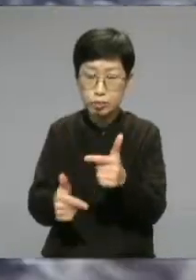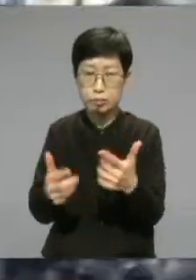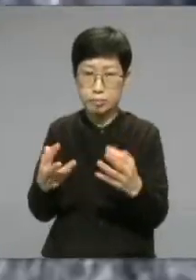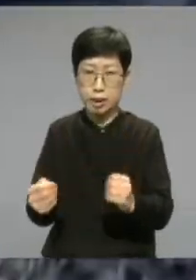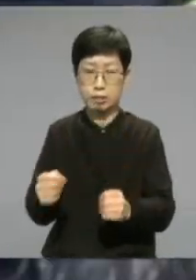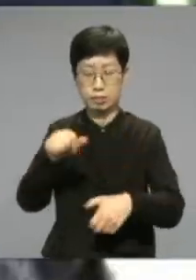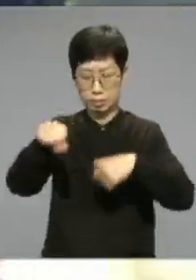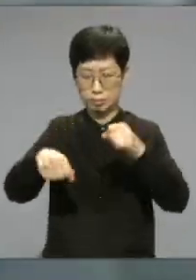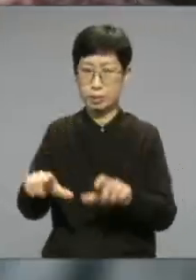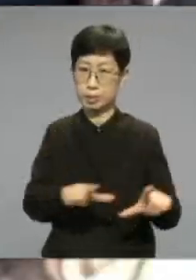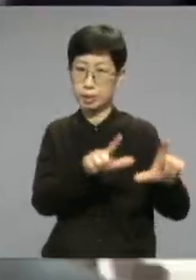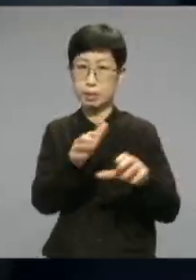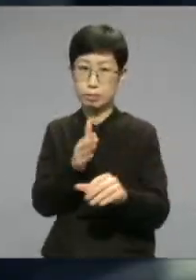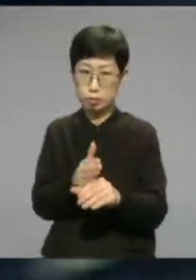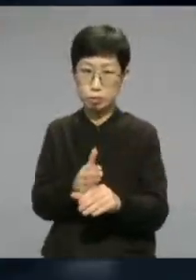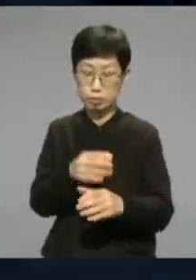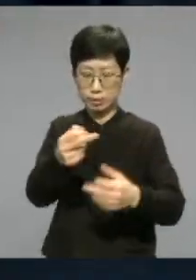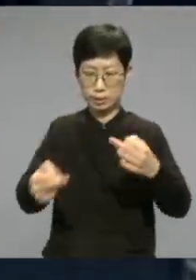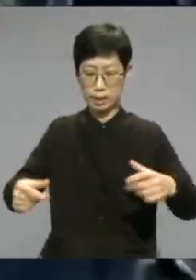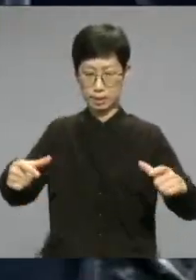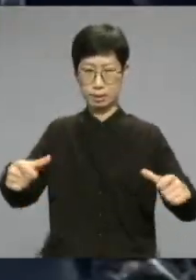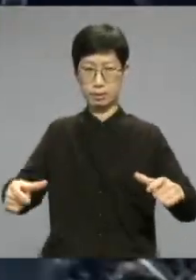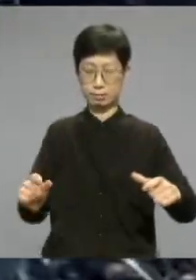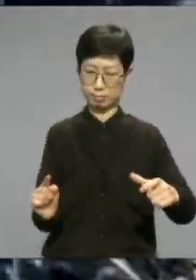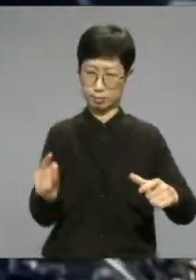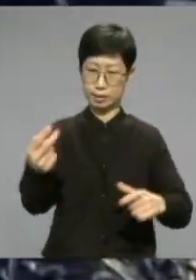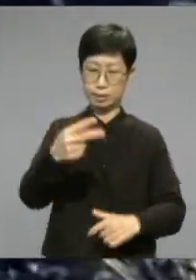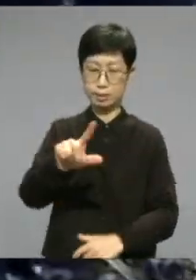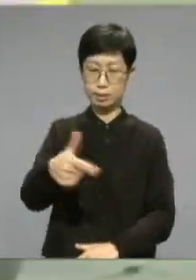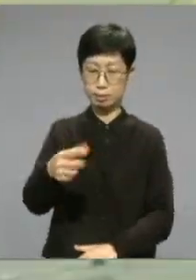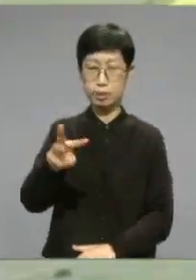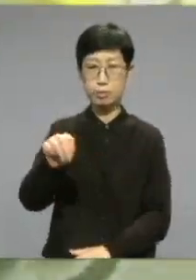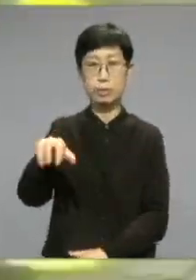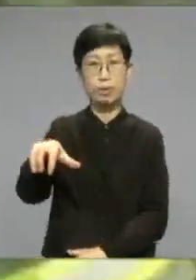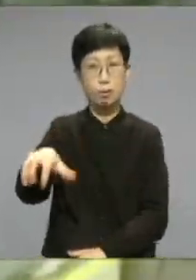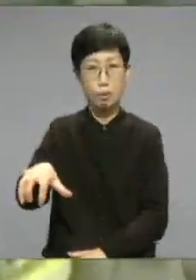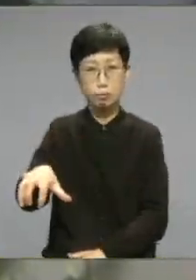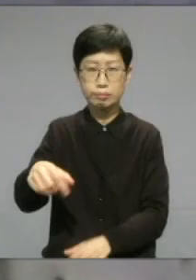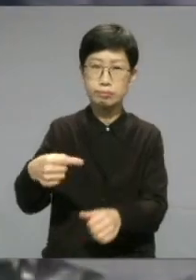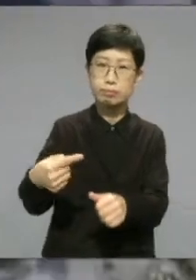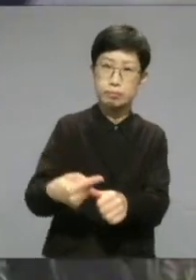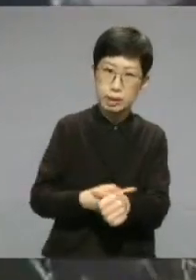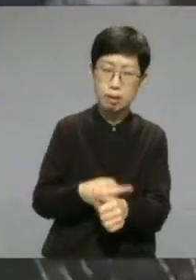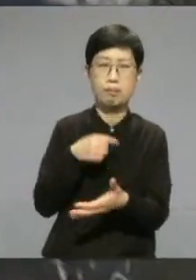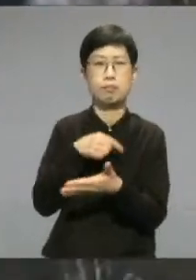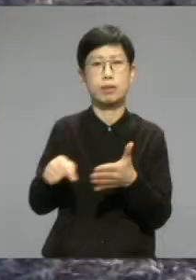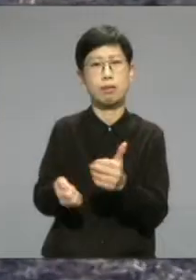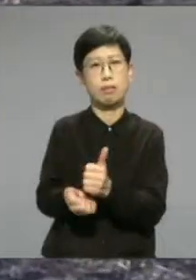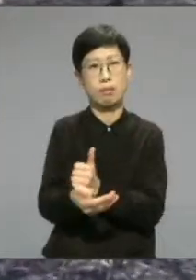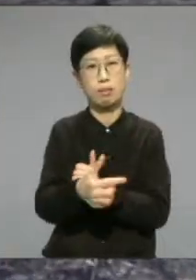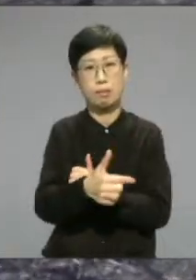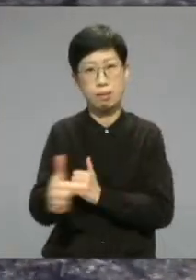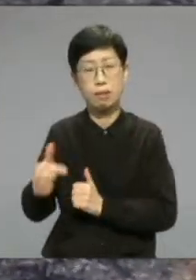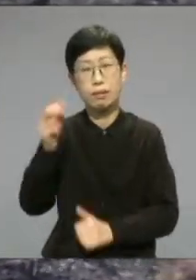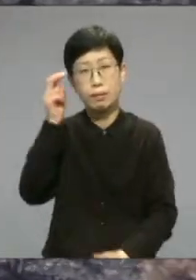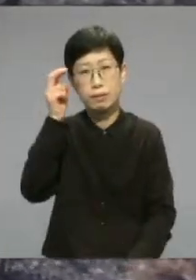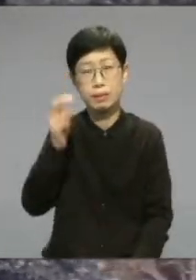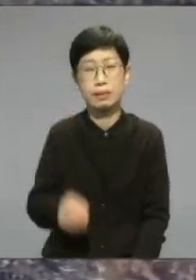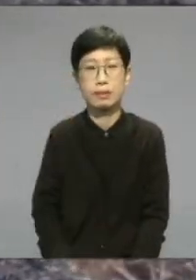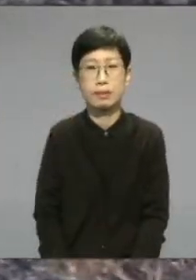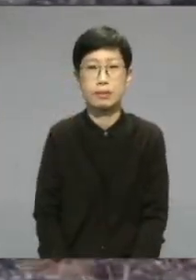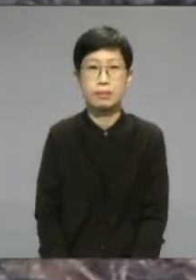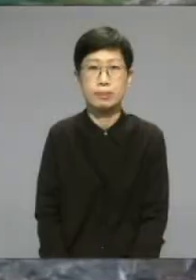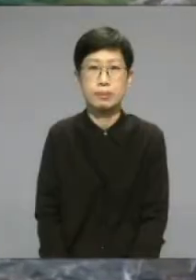야생동물들이 살고 있는 안데스 산맥에 해발 2,600m 고산지대 생태계에 막대한 피해를 줄 것으로 예상하고